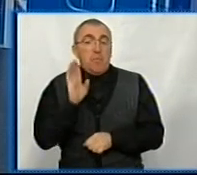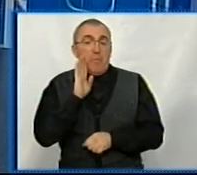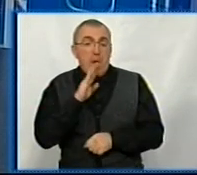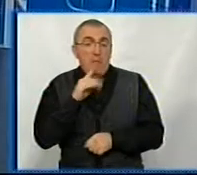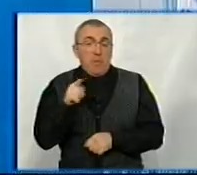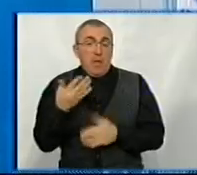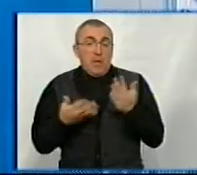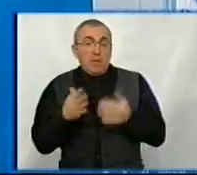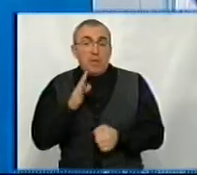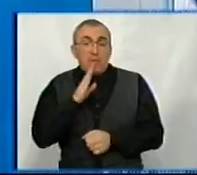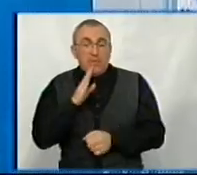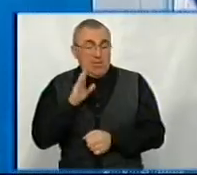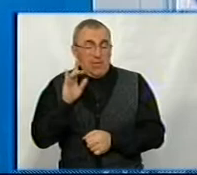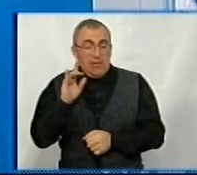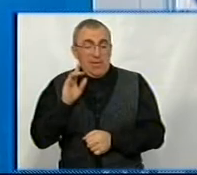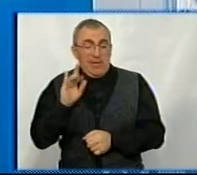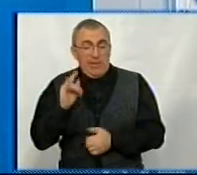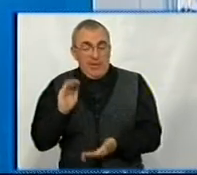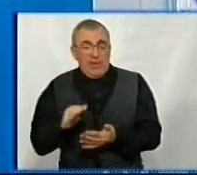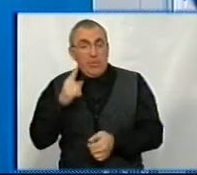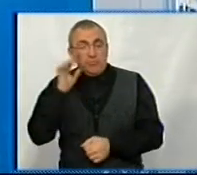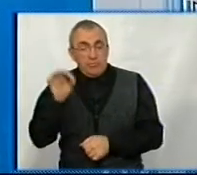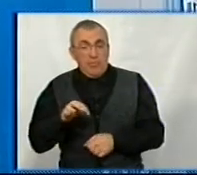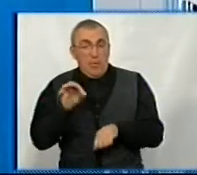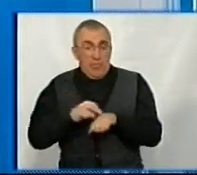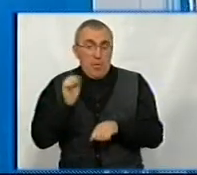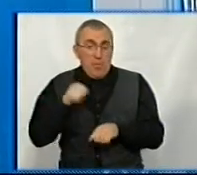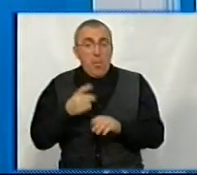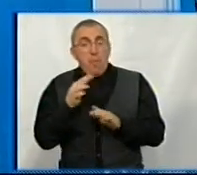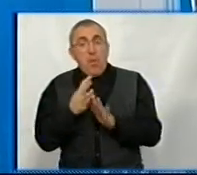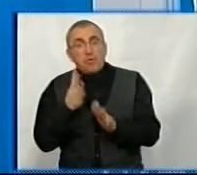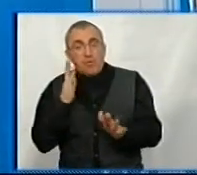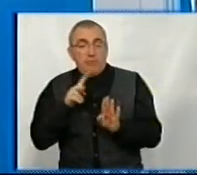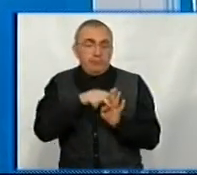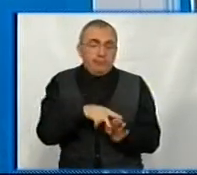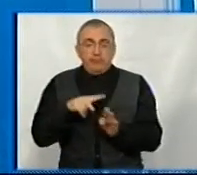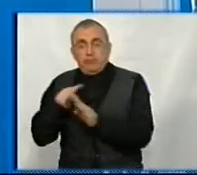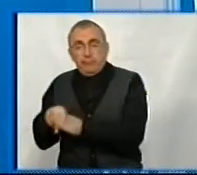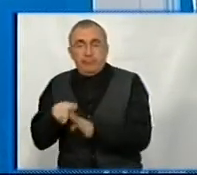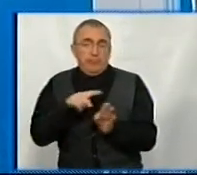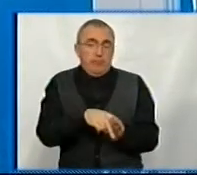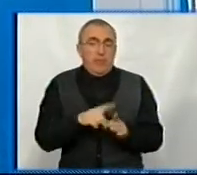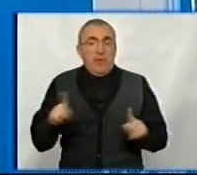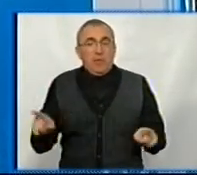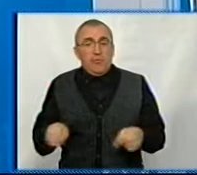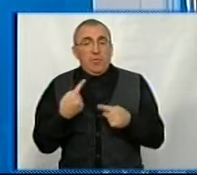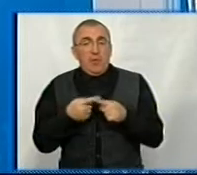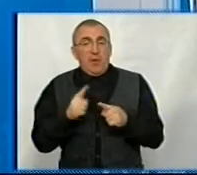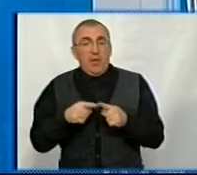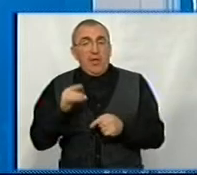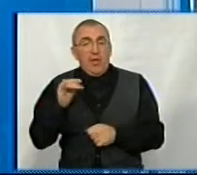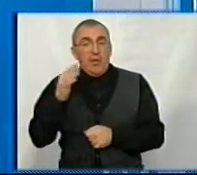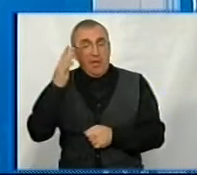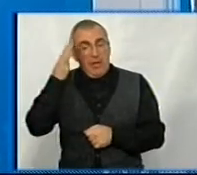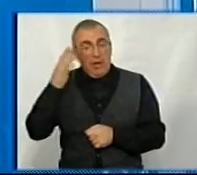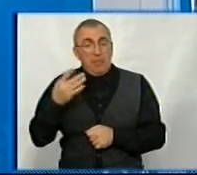тоді, якщо дитина часто хворіє, і батьки б могли по черзі брати ці батьки, да, навантаження на створює вже такий імідж у